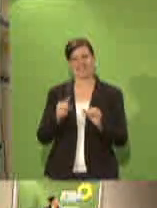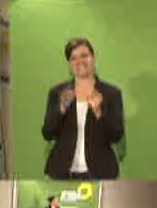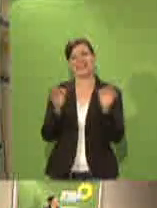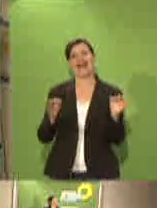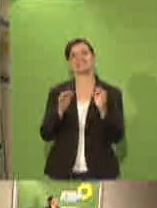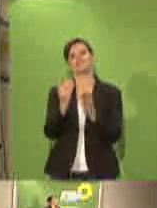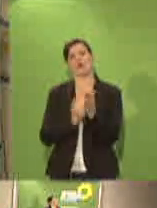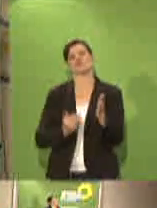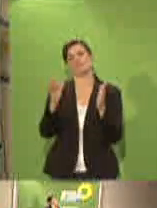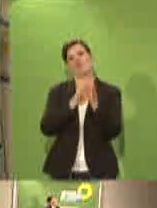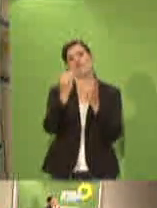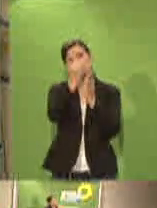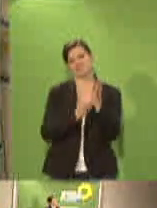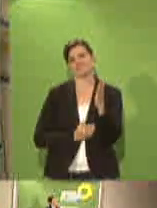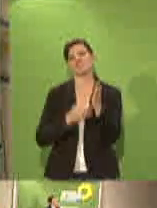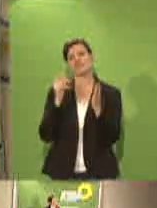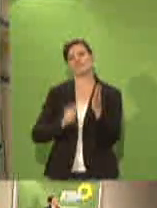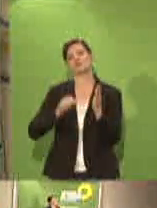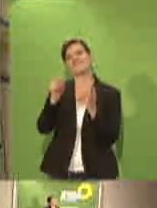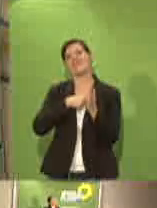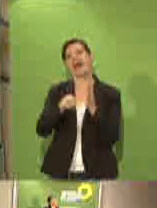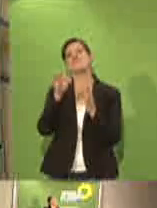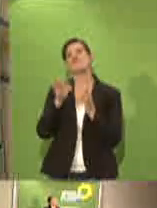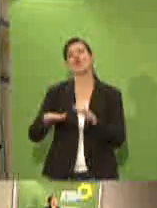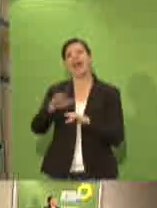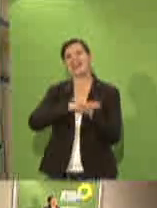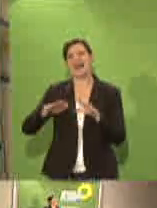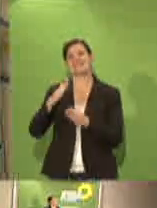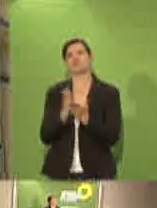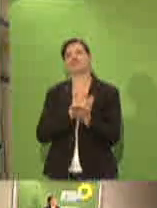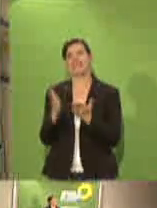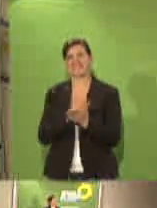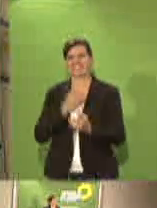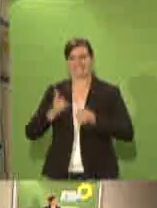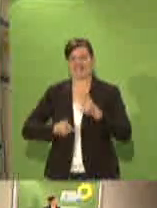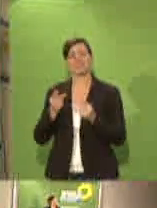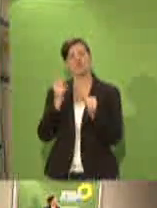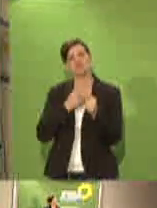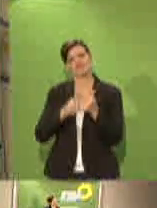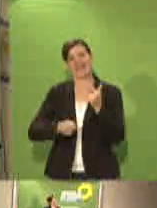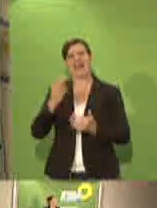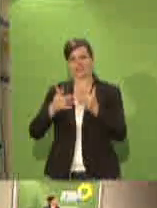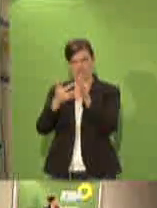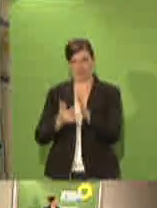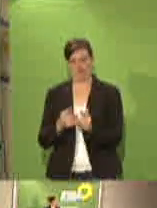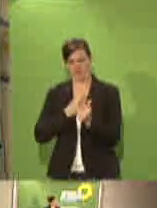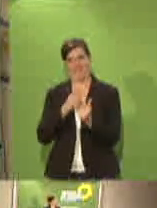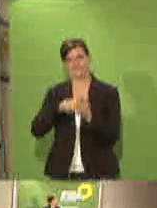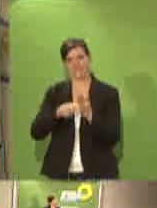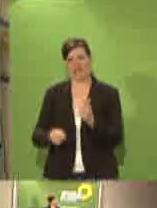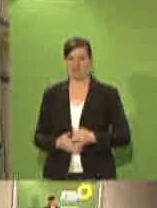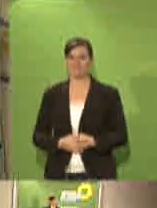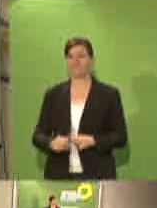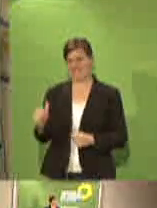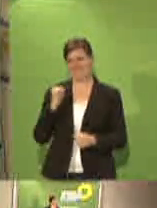Tagesordnungspunkt heute ist die Wahl des Landesschiedsgerichts und der Rechnungsprüferin. Und wir haben ja gestern